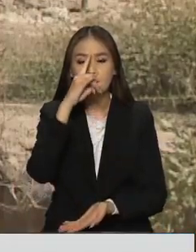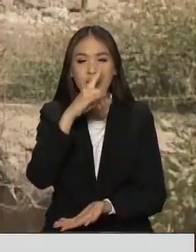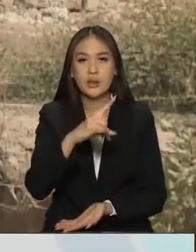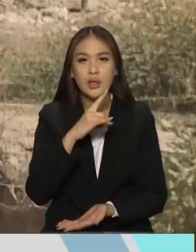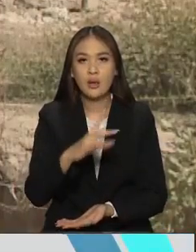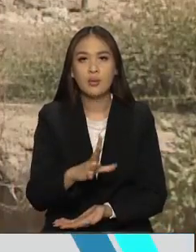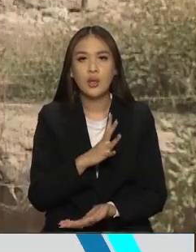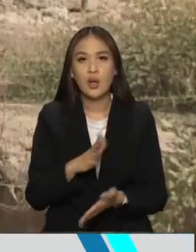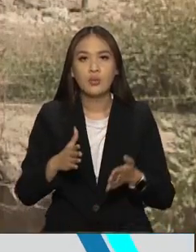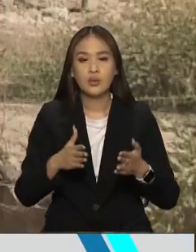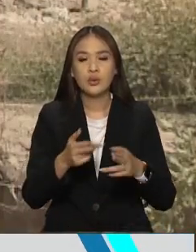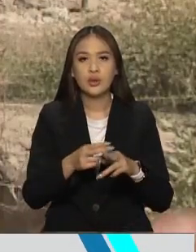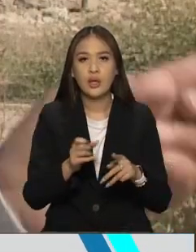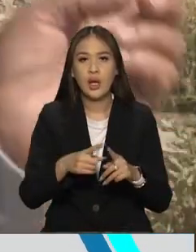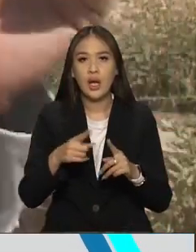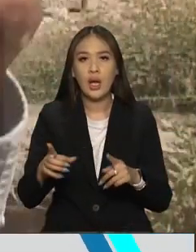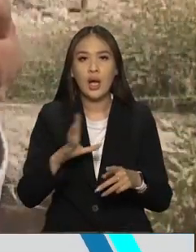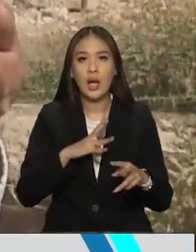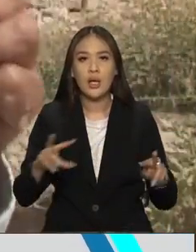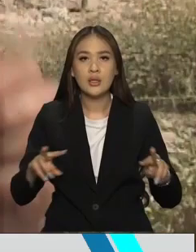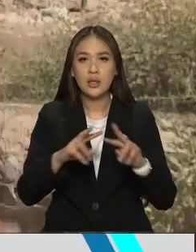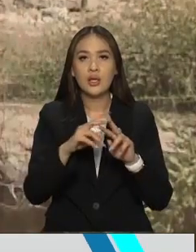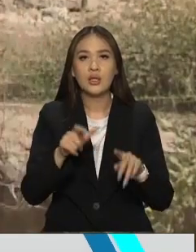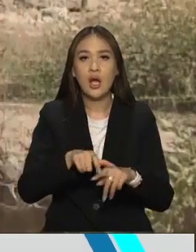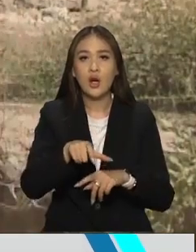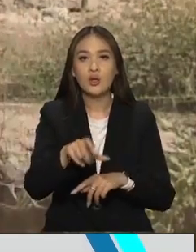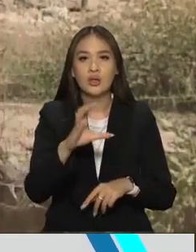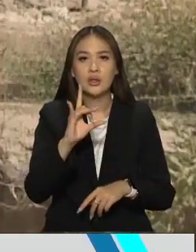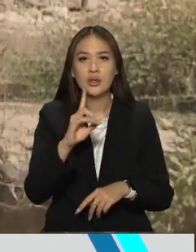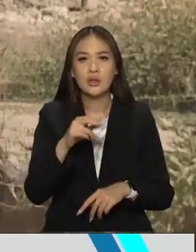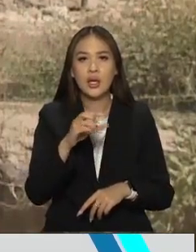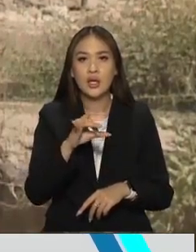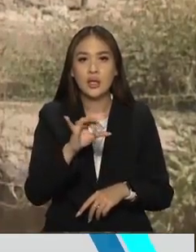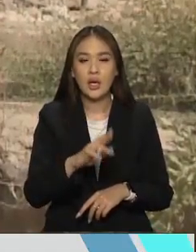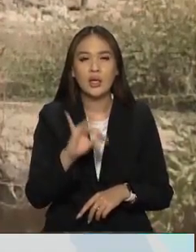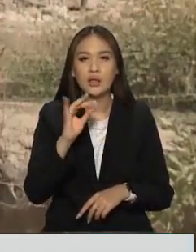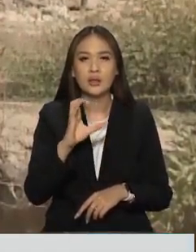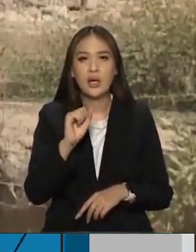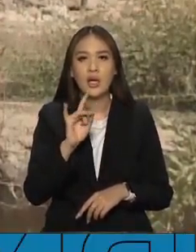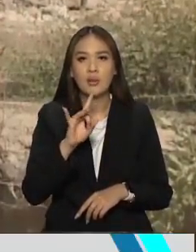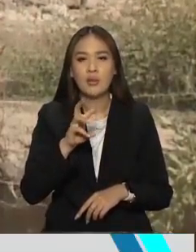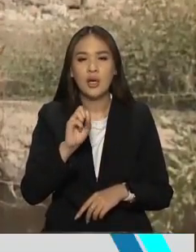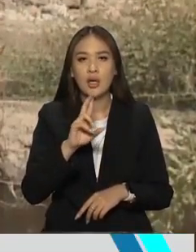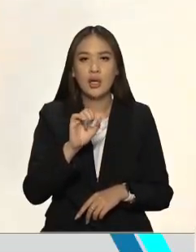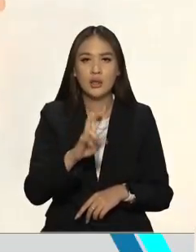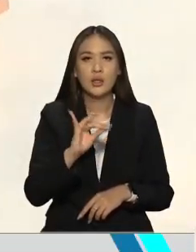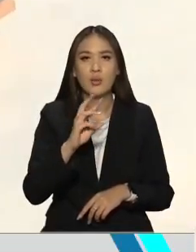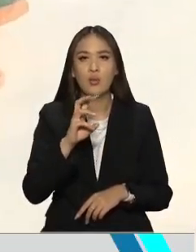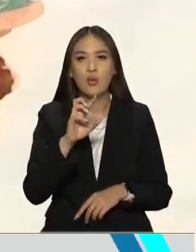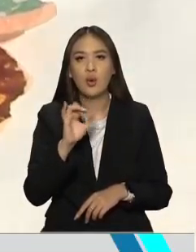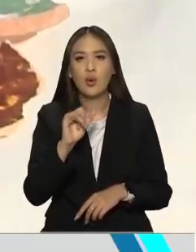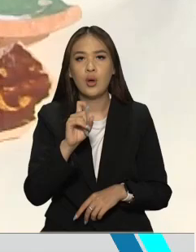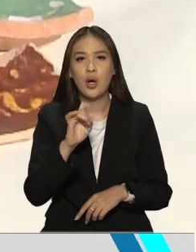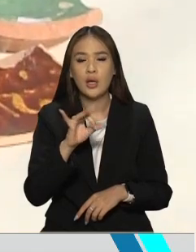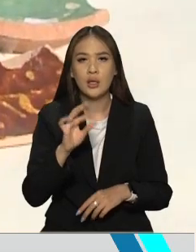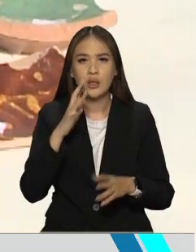Казахстан пролегал путь до нынешней Астаны одна из дорог проходила вдоль реки Сырдарья другая вела до Самарканда и Бухары эту версию подтверждают